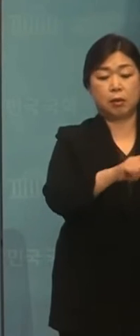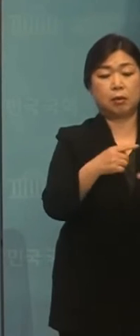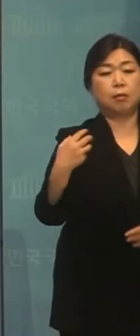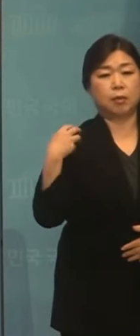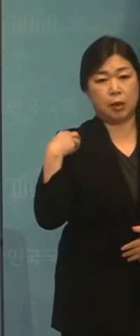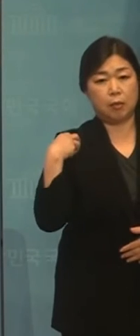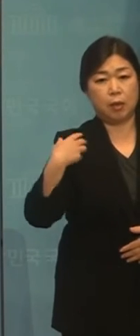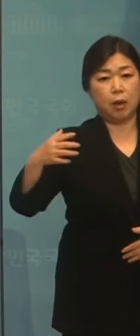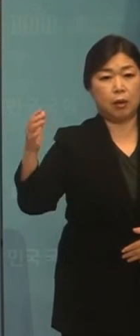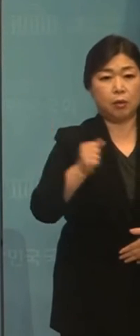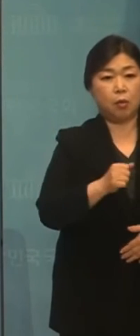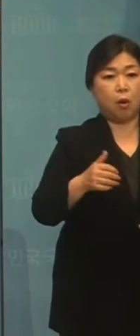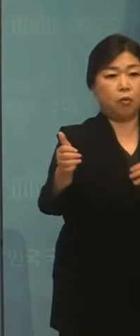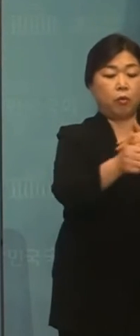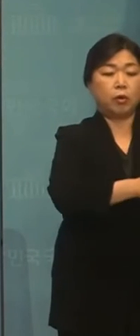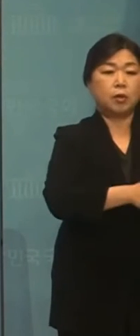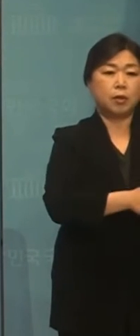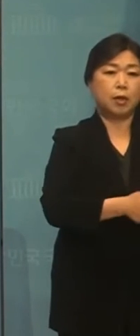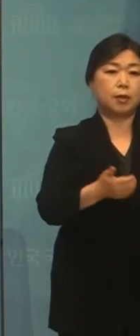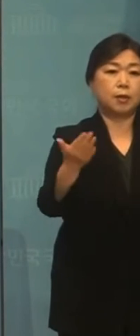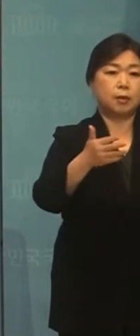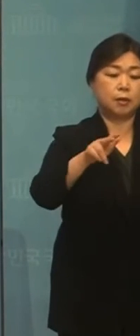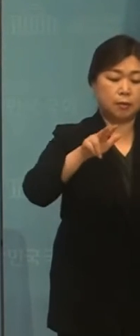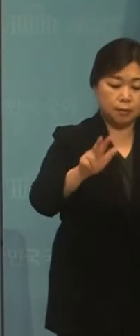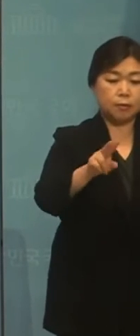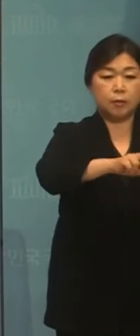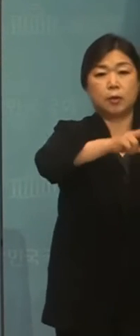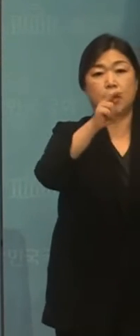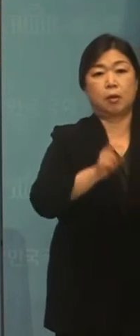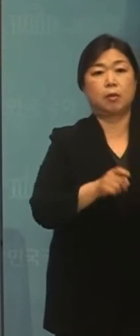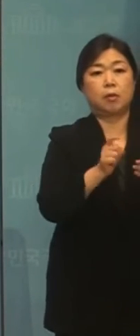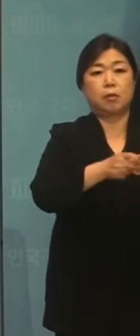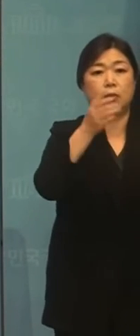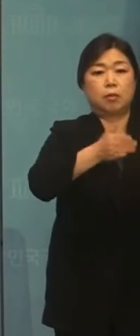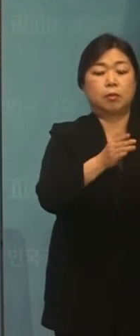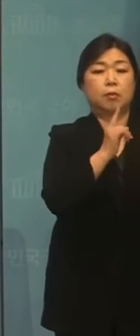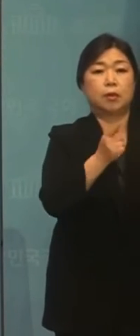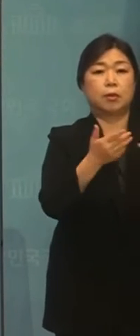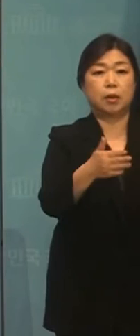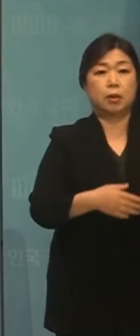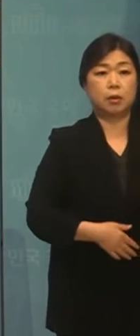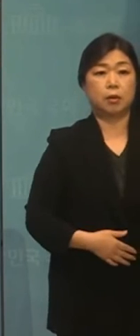책임을 지고 위원장직에서 즉각 사퇴할 것을 촉구한다.